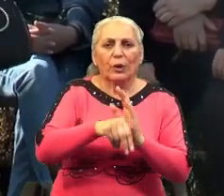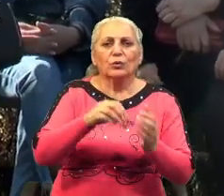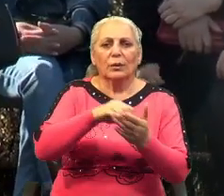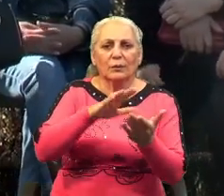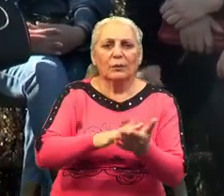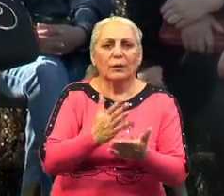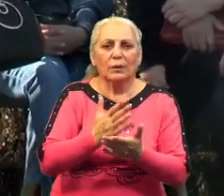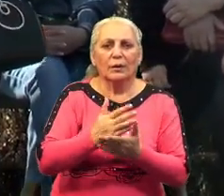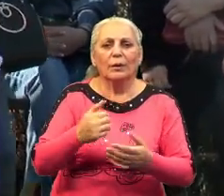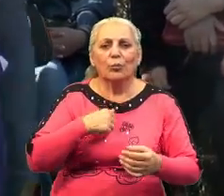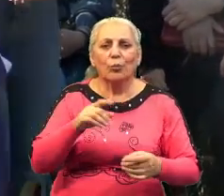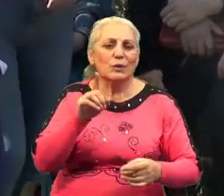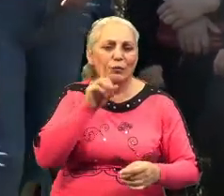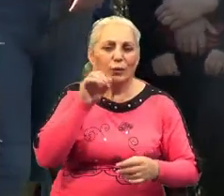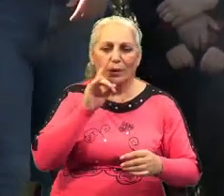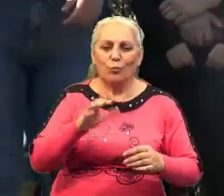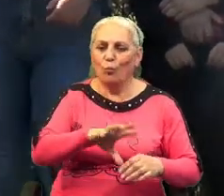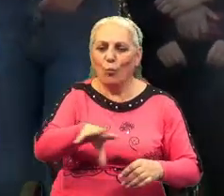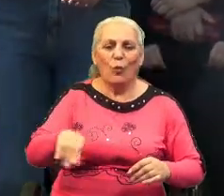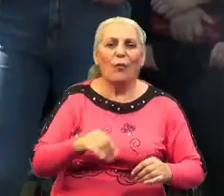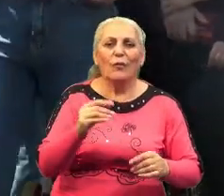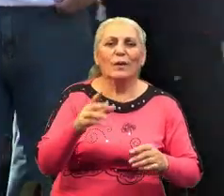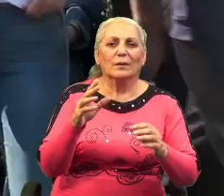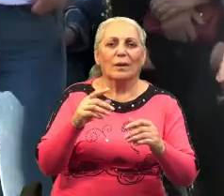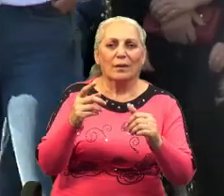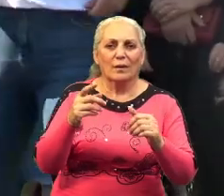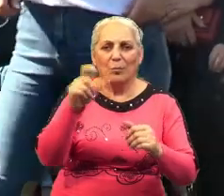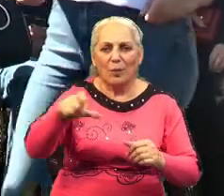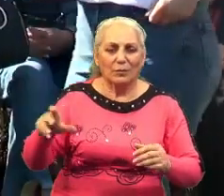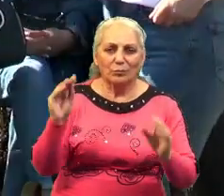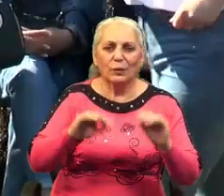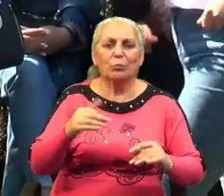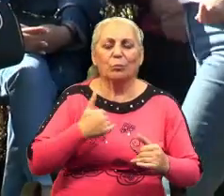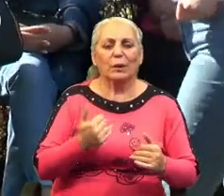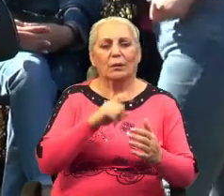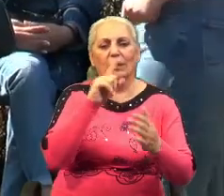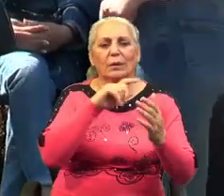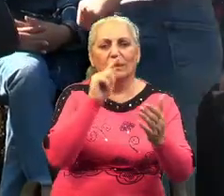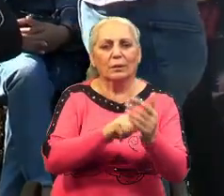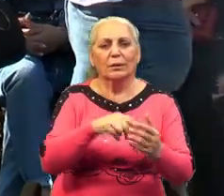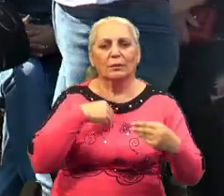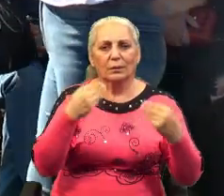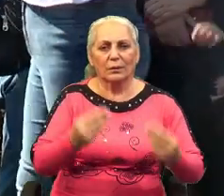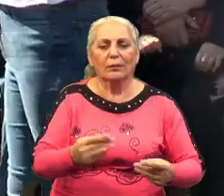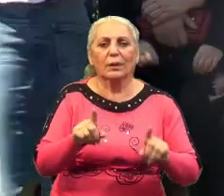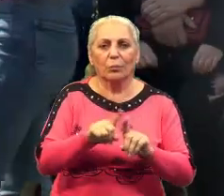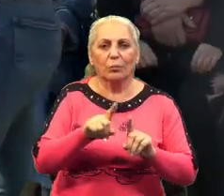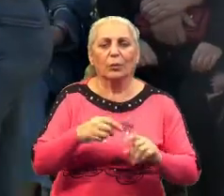սերնդի ներկայացուցիչները, հետևաբար մենք խնդիր ենք դրել մեր առաջ, գերակայություն ունենք